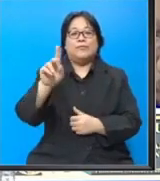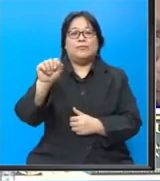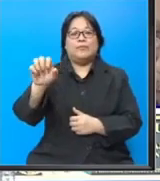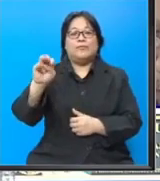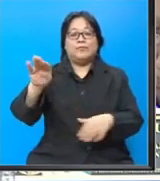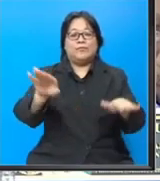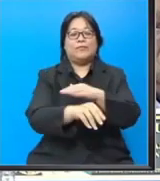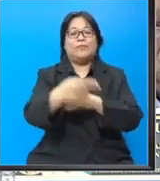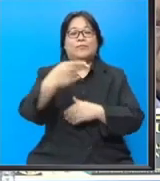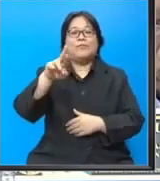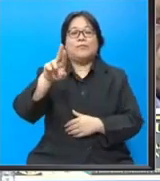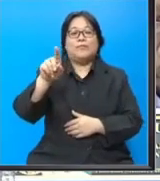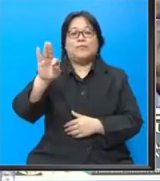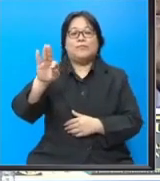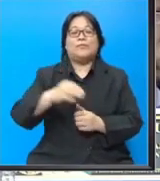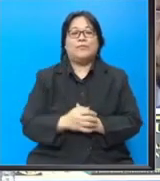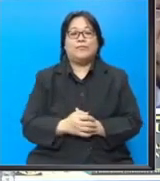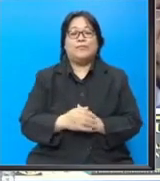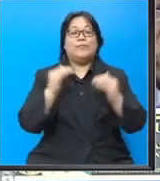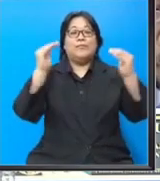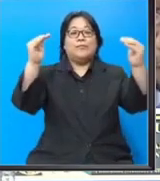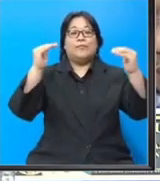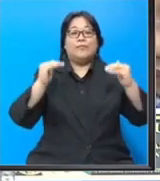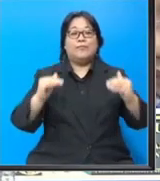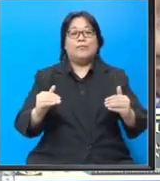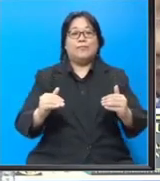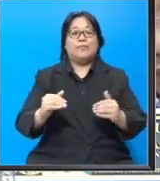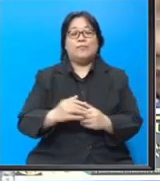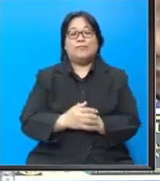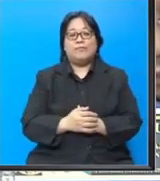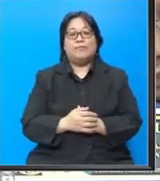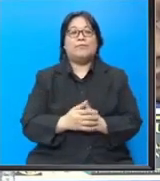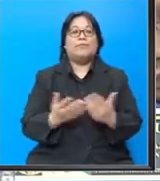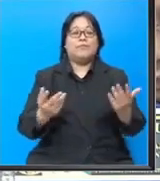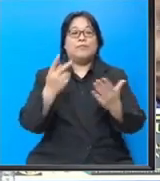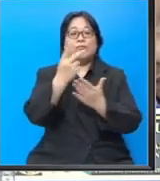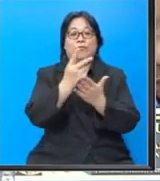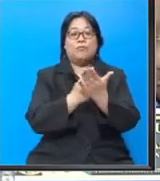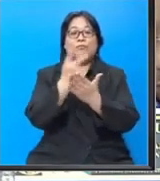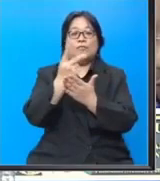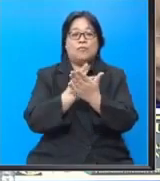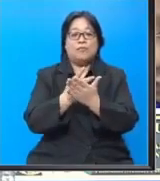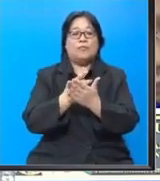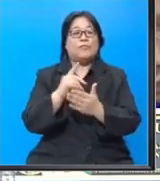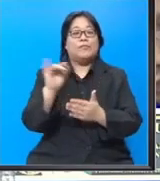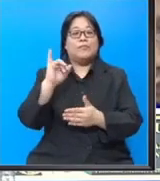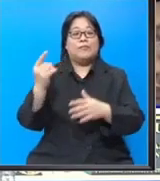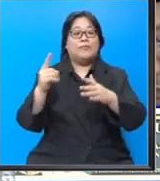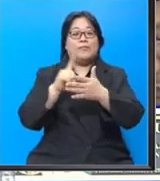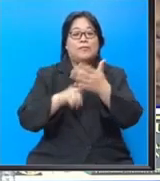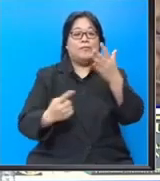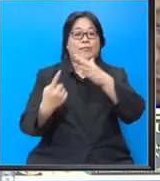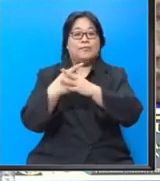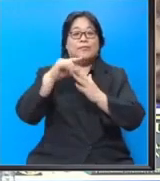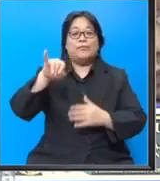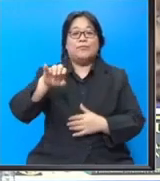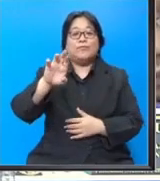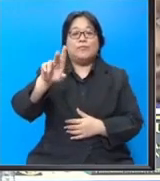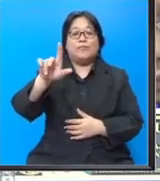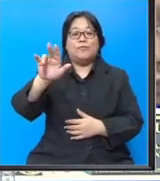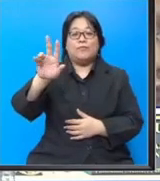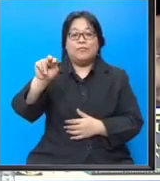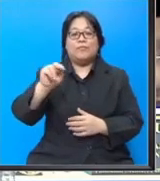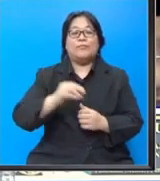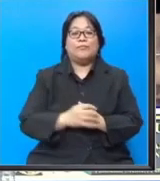Aisyah Dev eh strusnya Desa g-chas kursus yang diluluskan seperti Maya dibangkitkan oleh yang bernama John